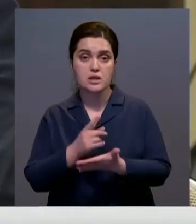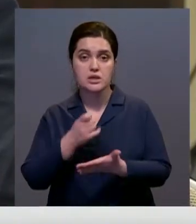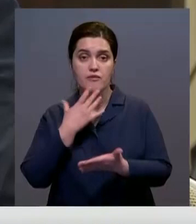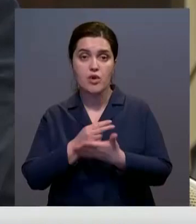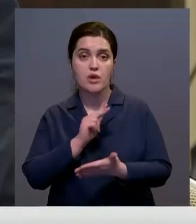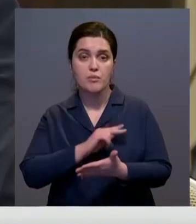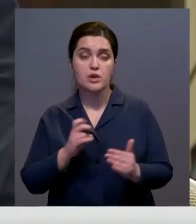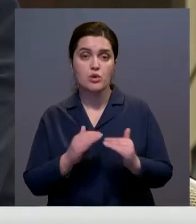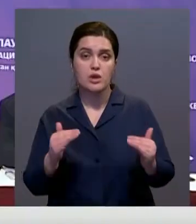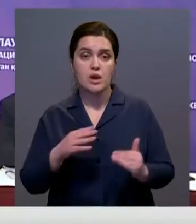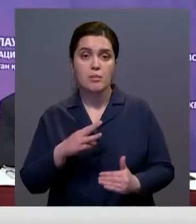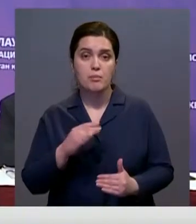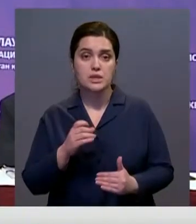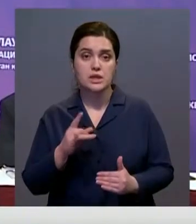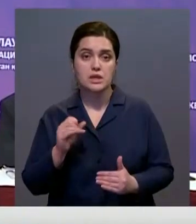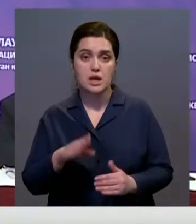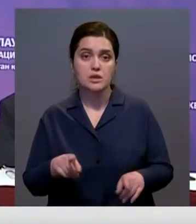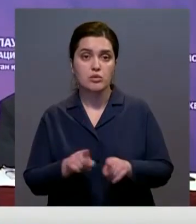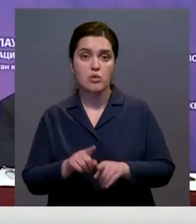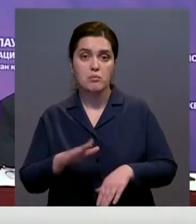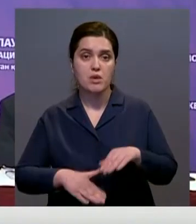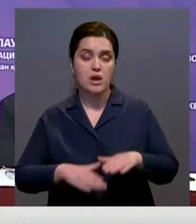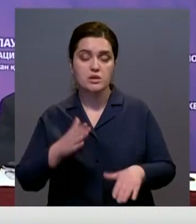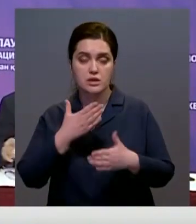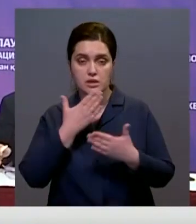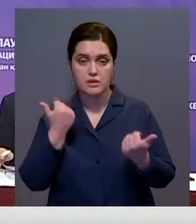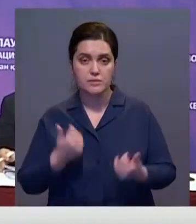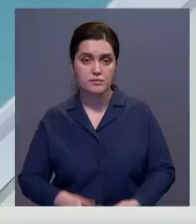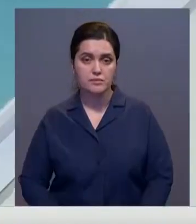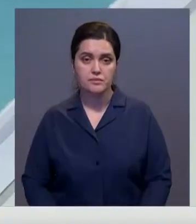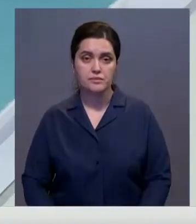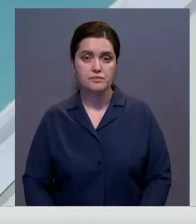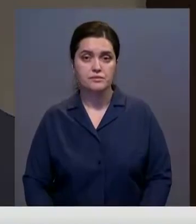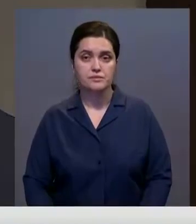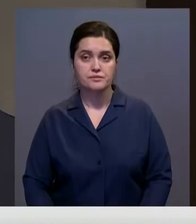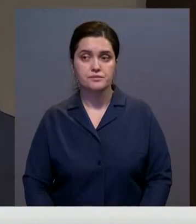свою работу, а вот на уровне маслихатов такую практику не ведут.